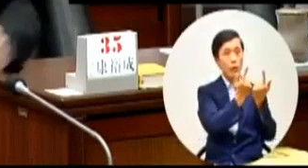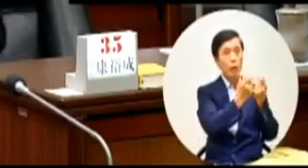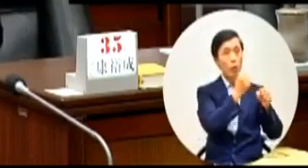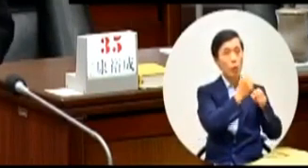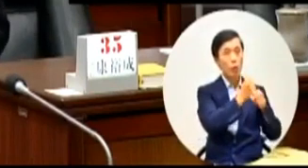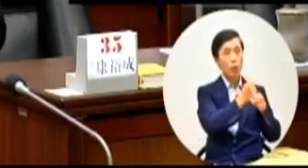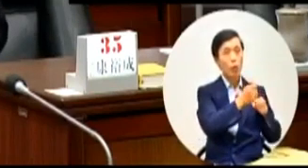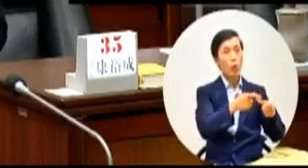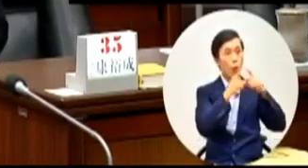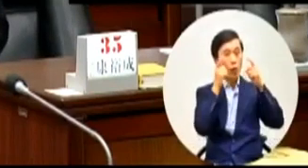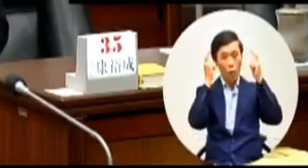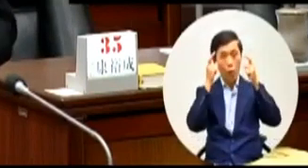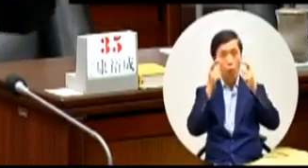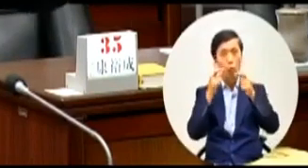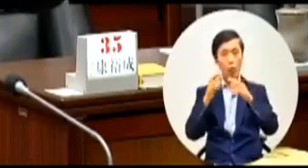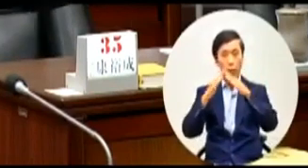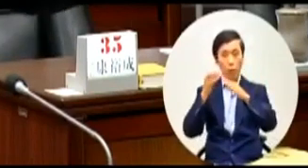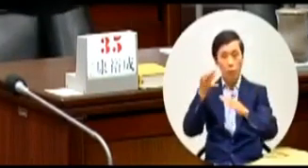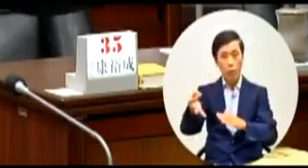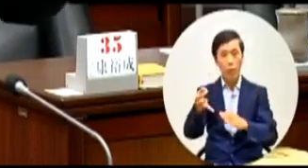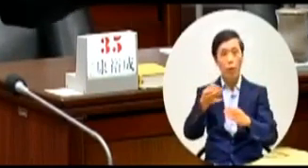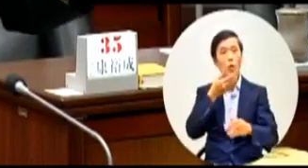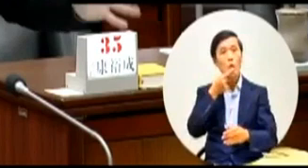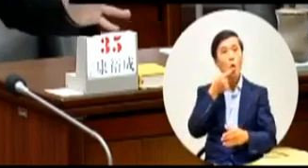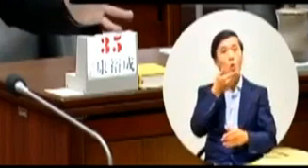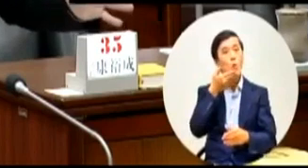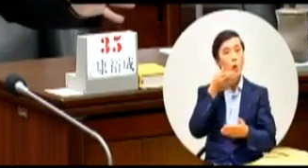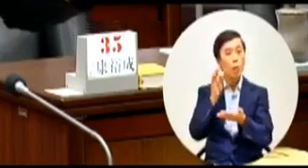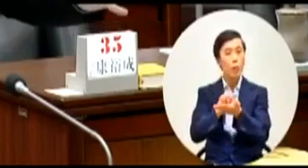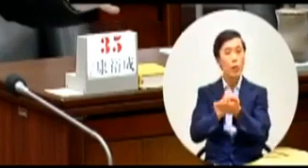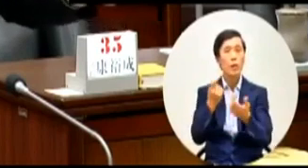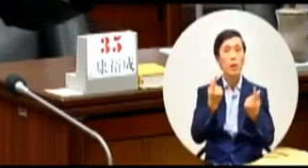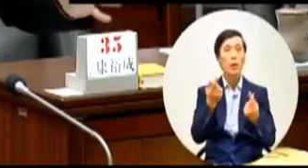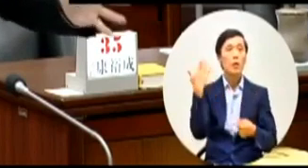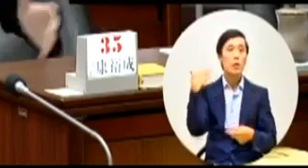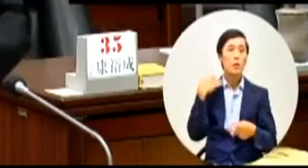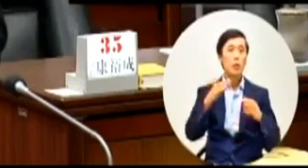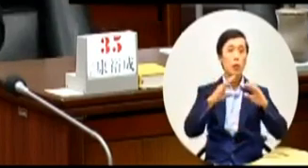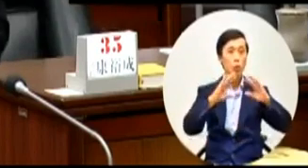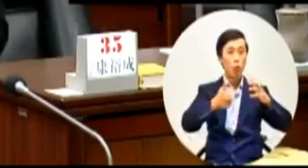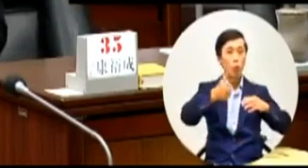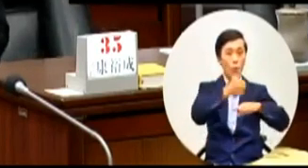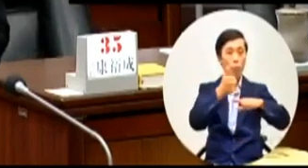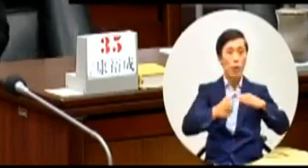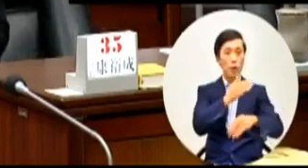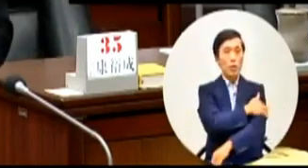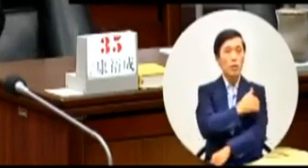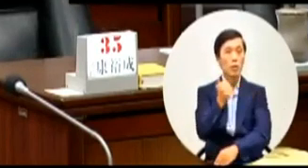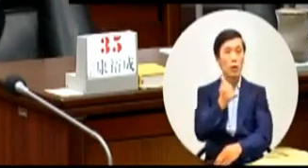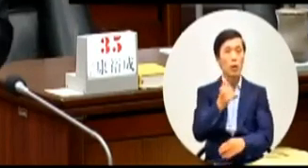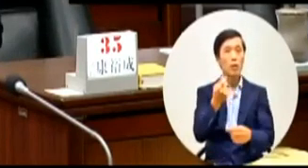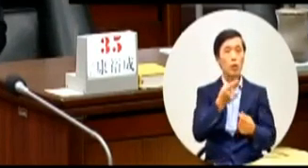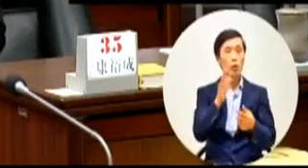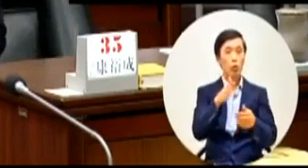过去在这个陈总统执政时候有2000亿的青年低利贷款给首购族